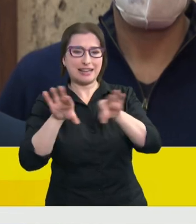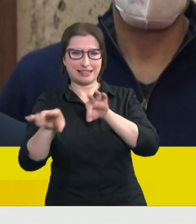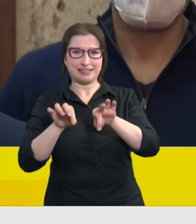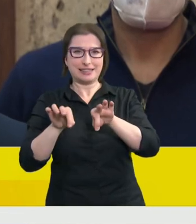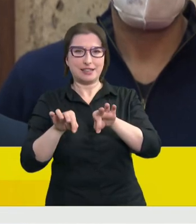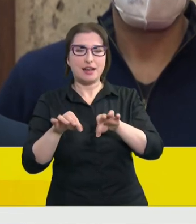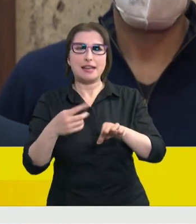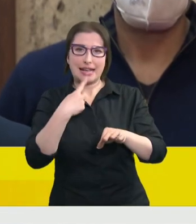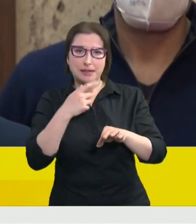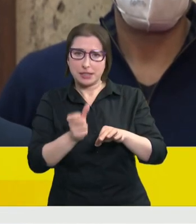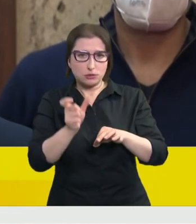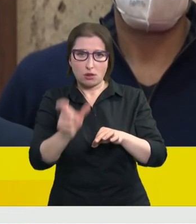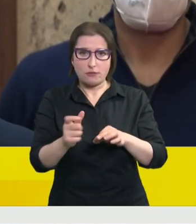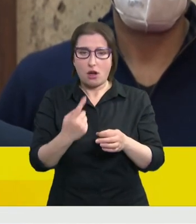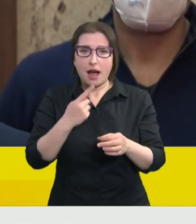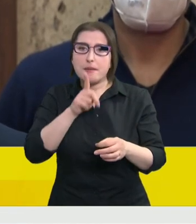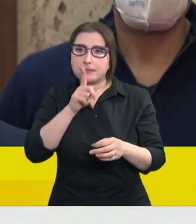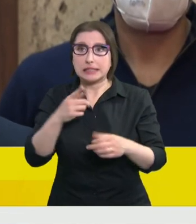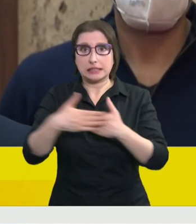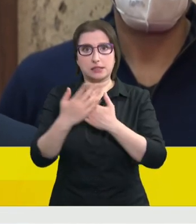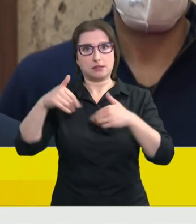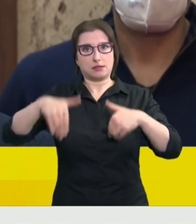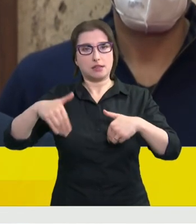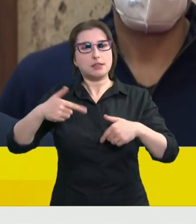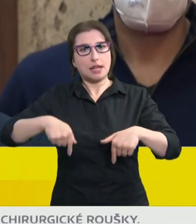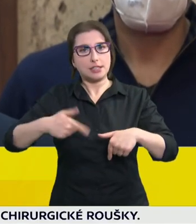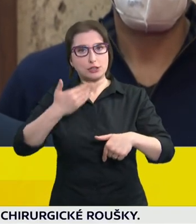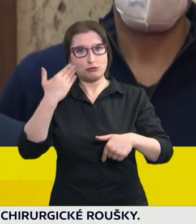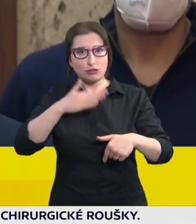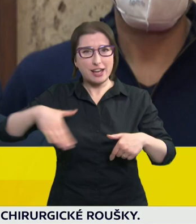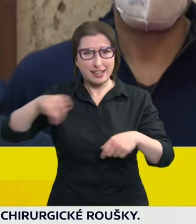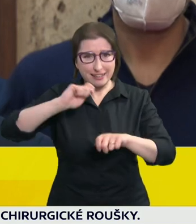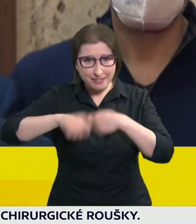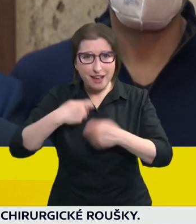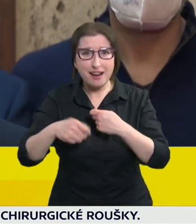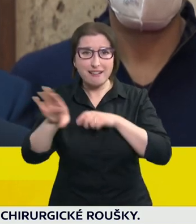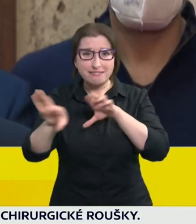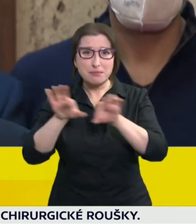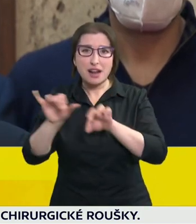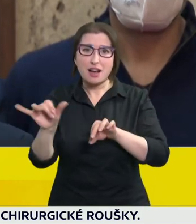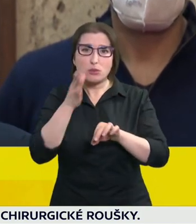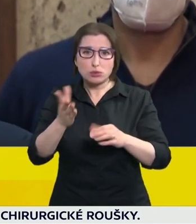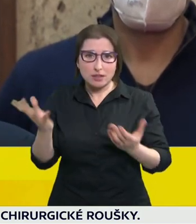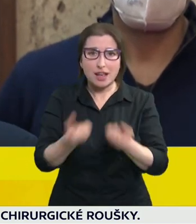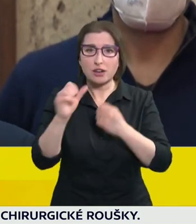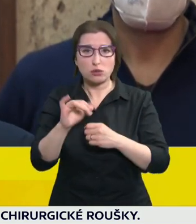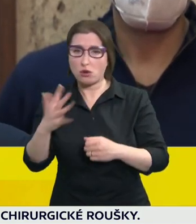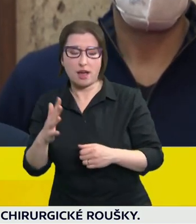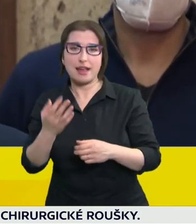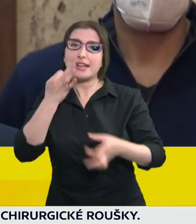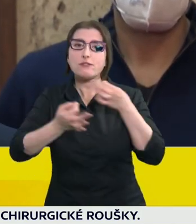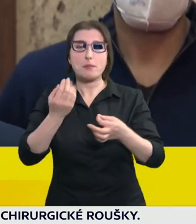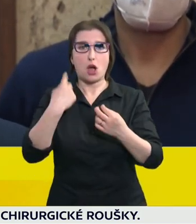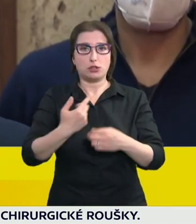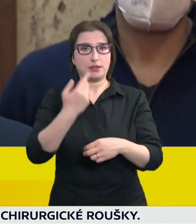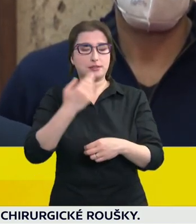bohužel nic neudělám. Ale nemám skutečně v tuto jaksi chvíli informaci ze žádné nemocnice, že by se